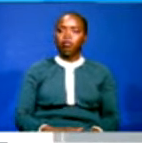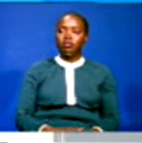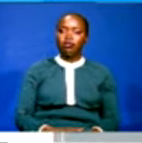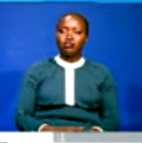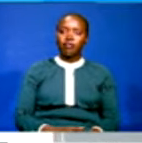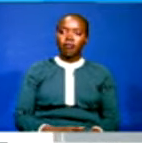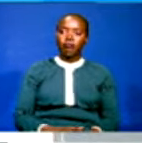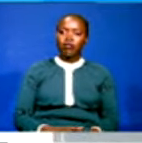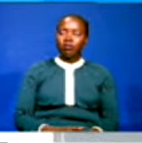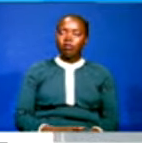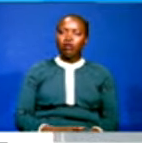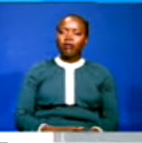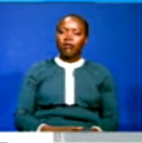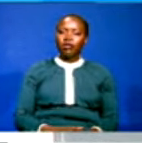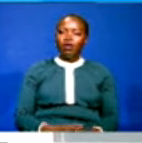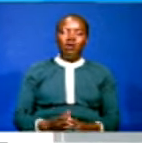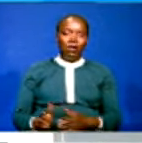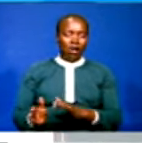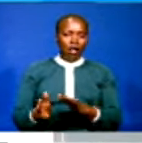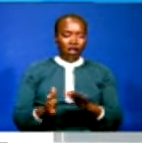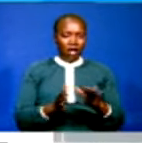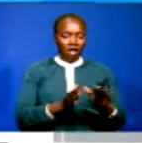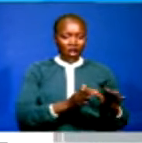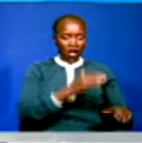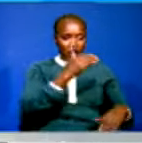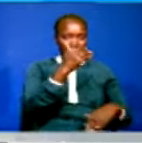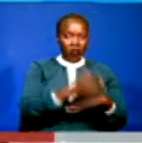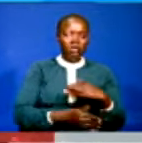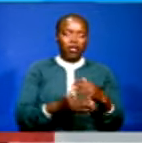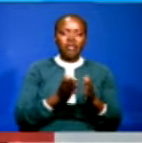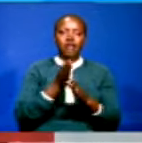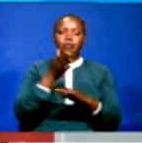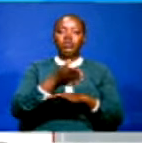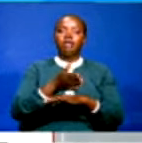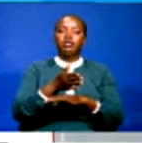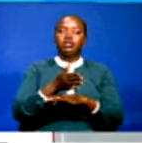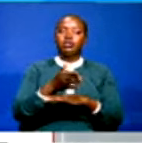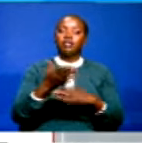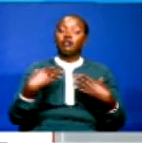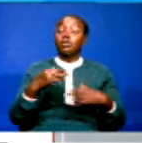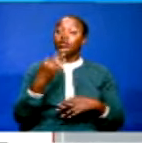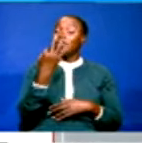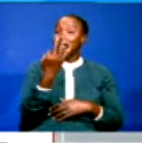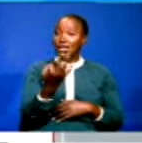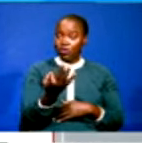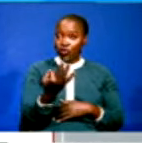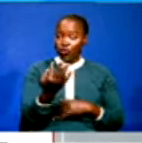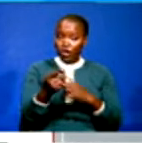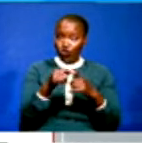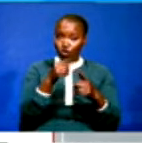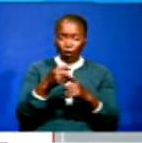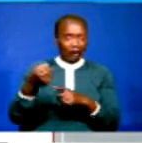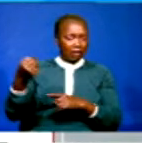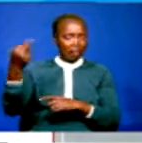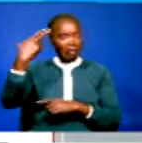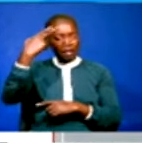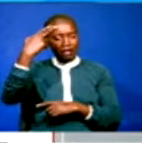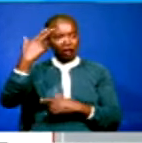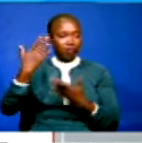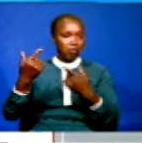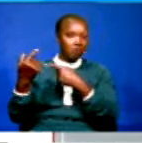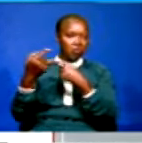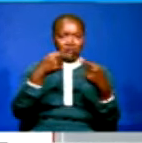Naam, mtazamaji, tuvuke mipaka tuingie kaunti ya Isiolo ambapo watu watatu waliouawa kwa kupigwa risasi kufuatia mzozo